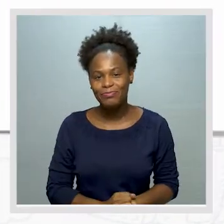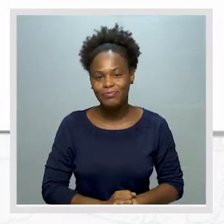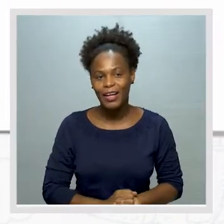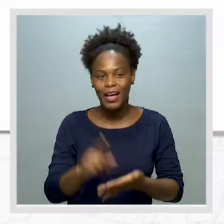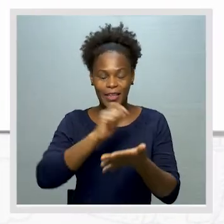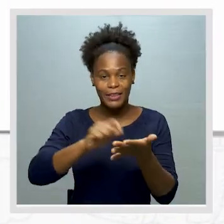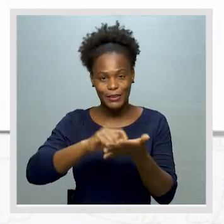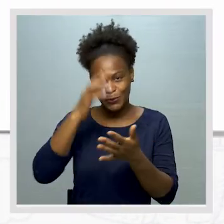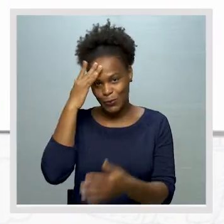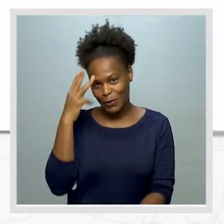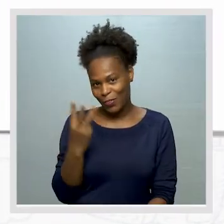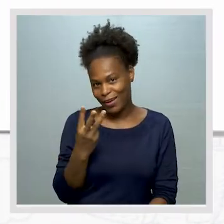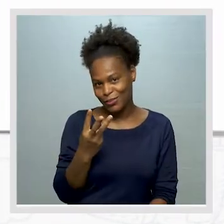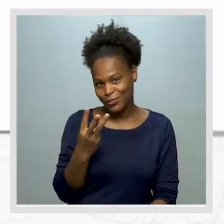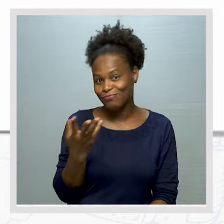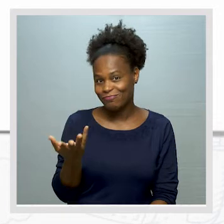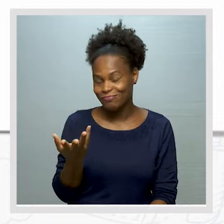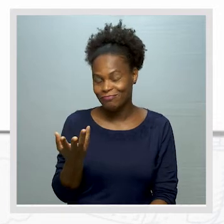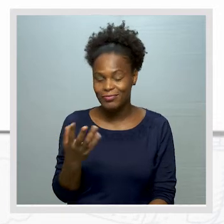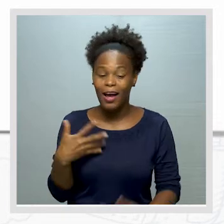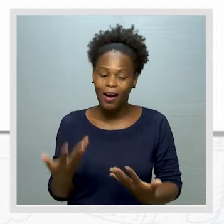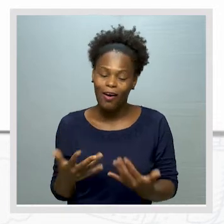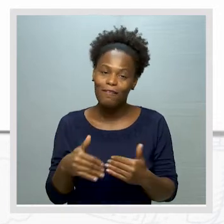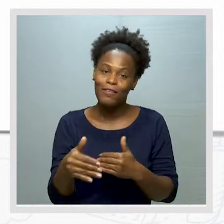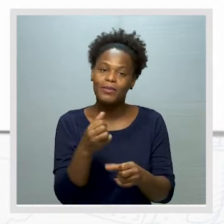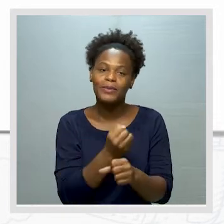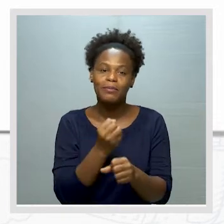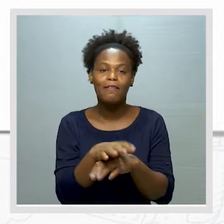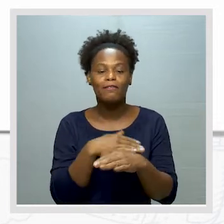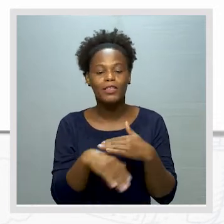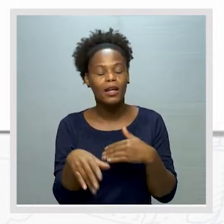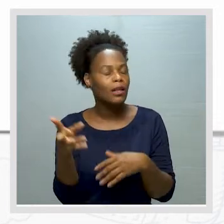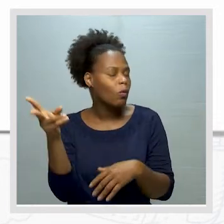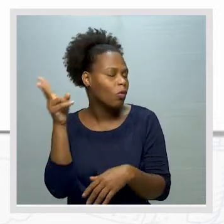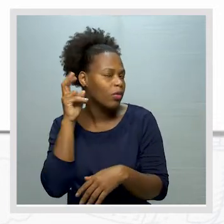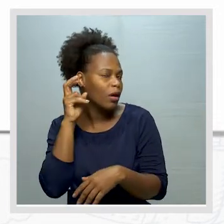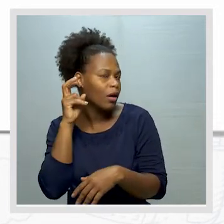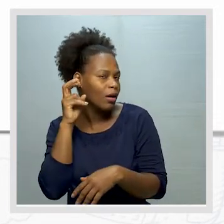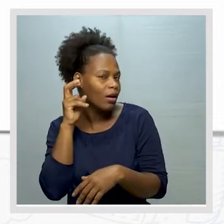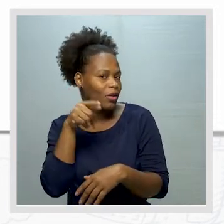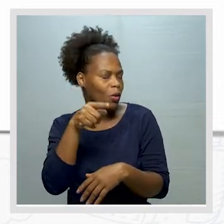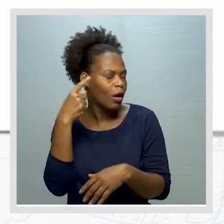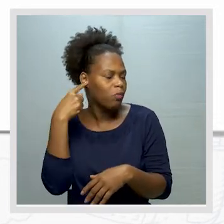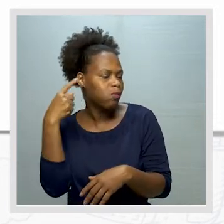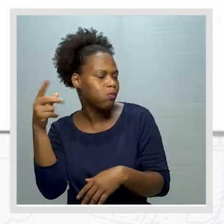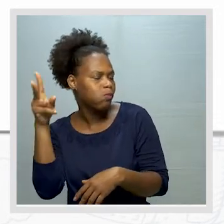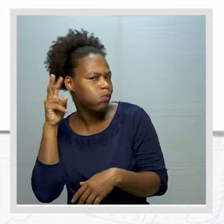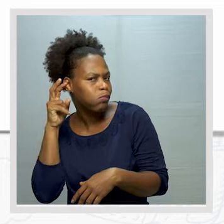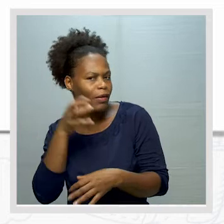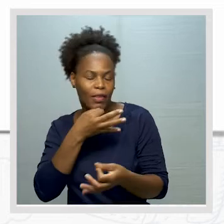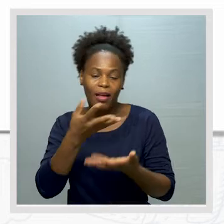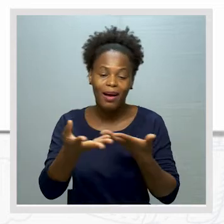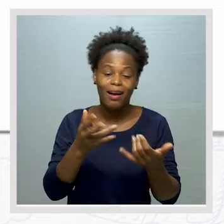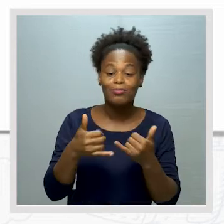Activité 3. Maintenant, on va faire un travail d'écoute. Vous écoutez le dialogue et vous